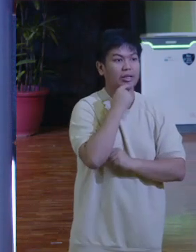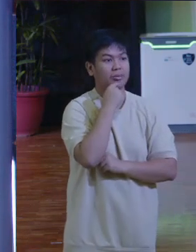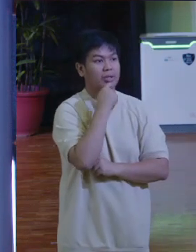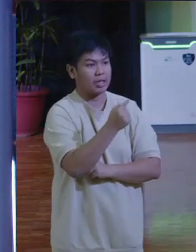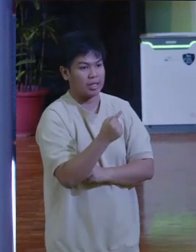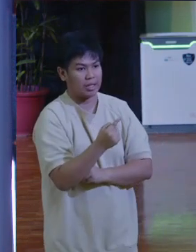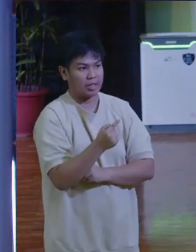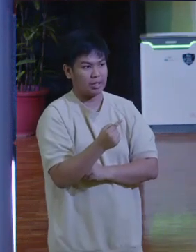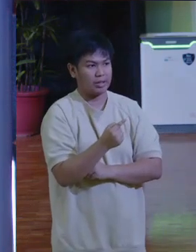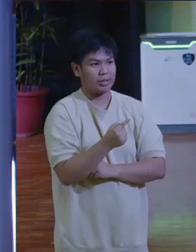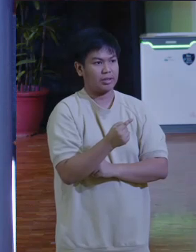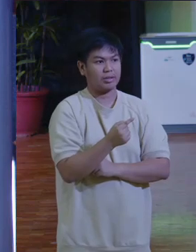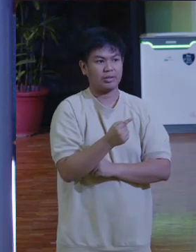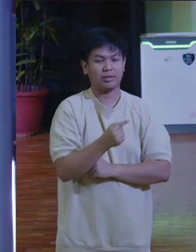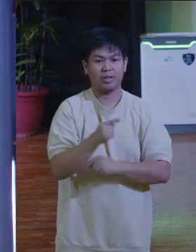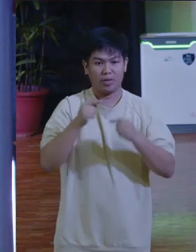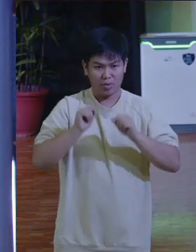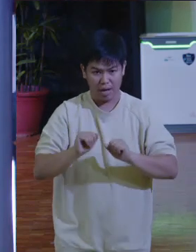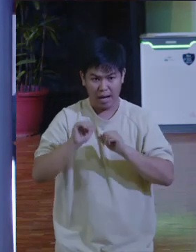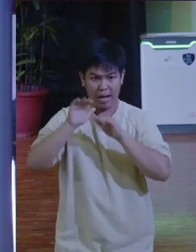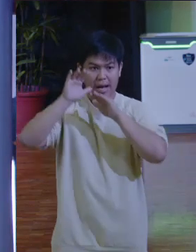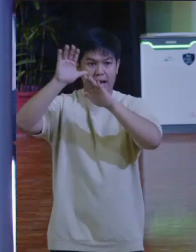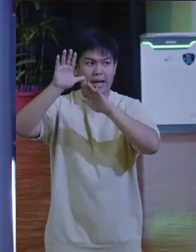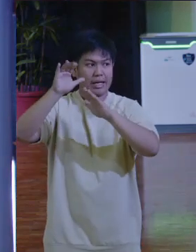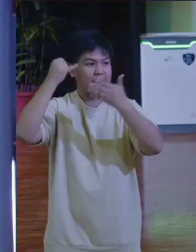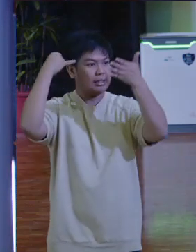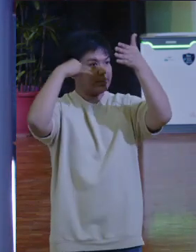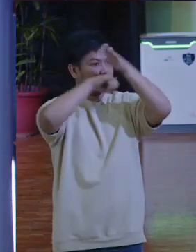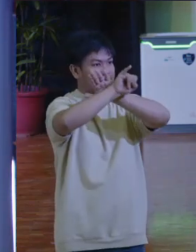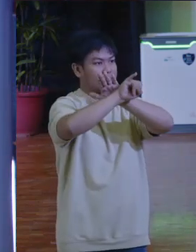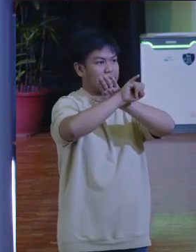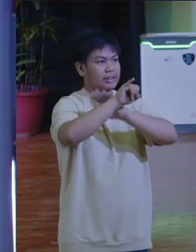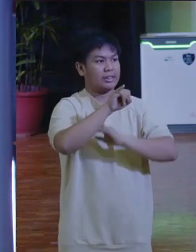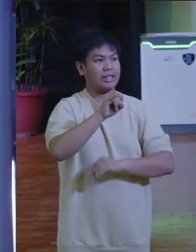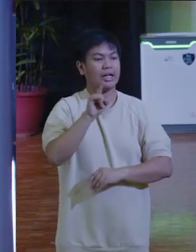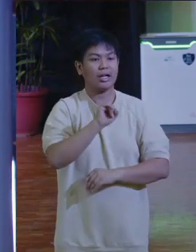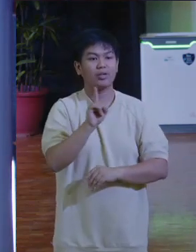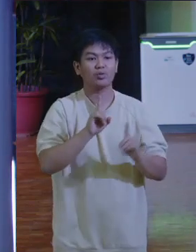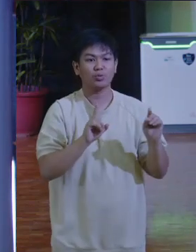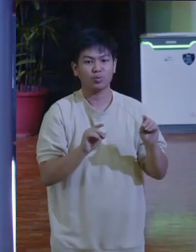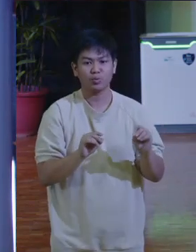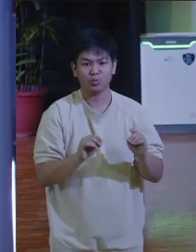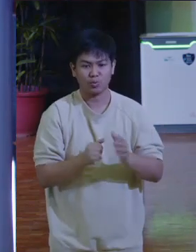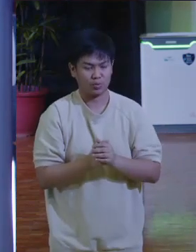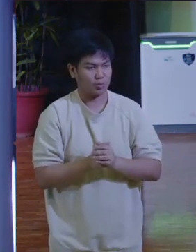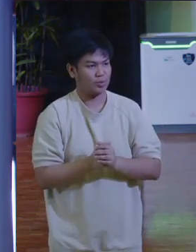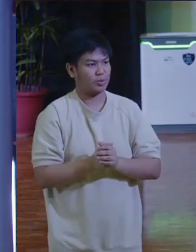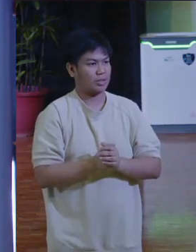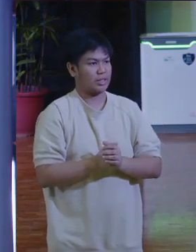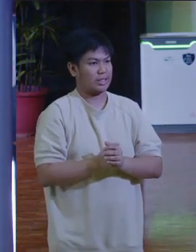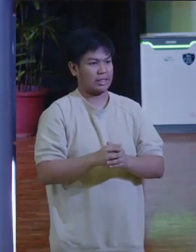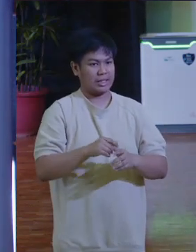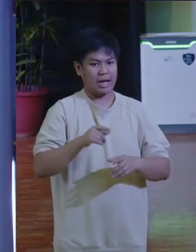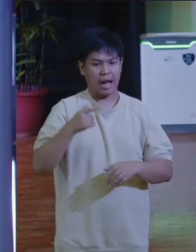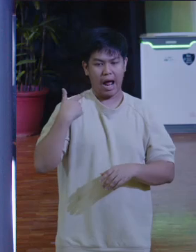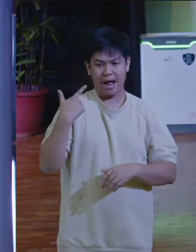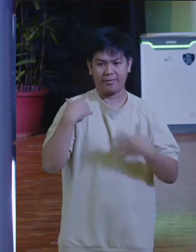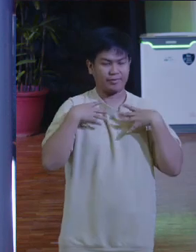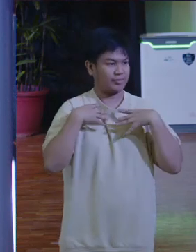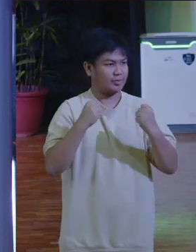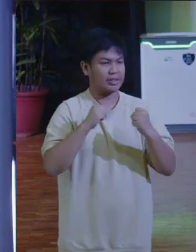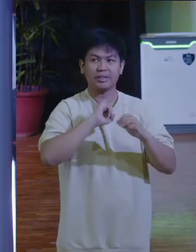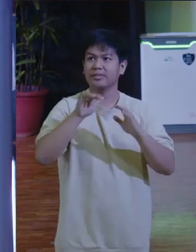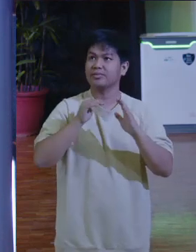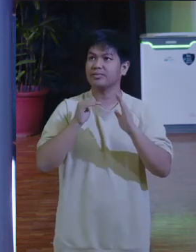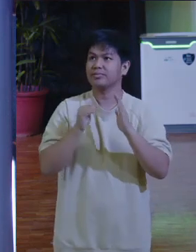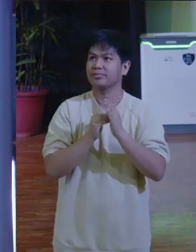niya, go on up to a high mountain, O Zion, herald of good news. Lift up your voice with strength, O